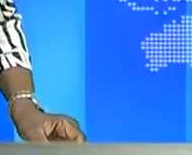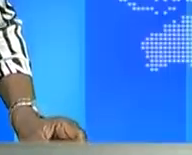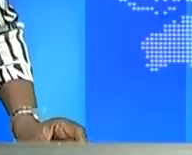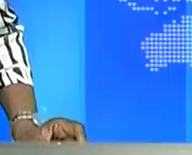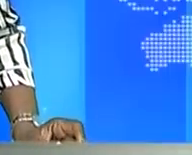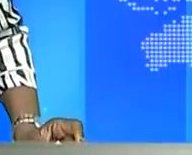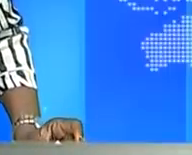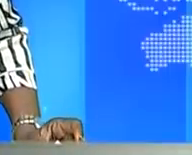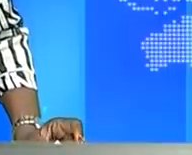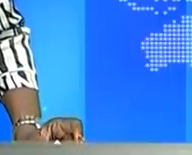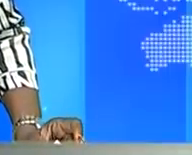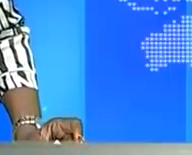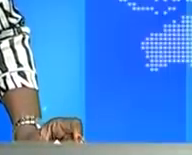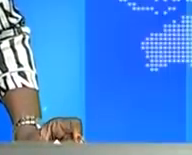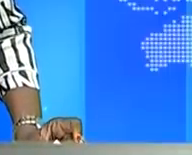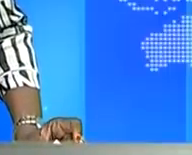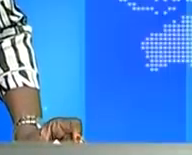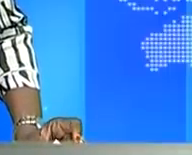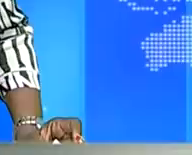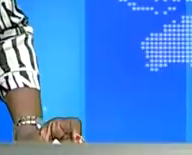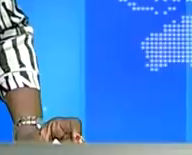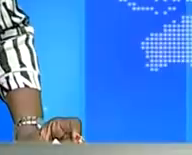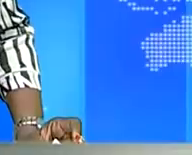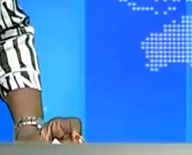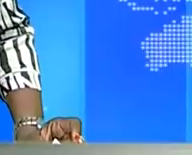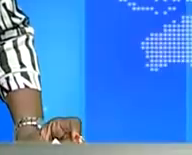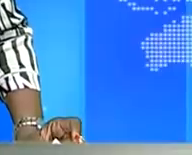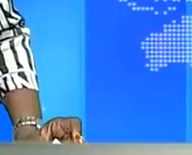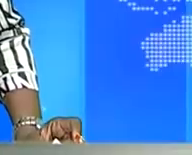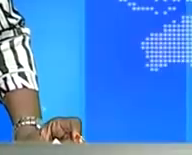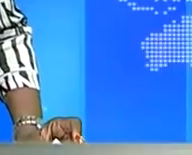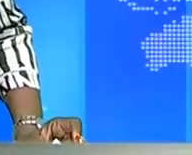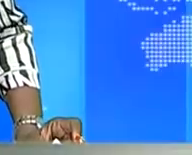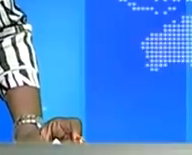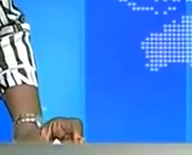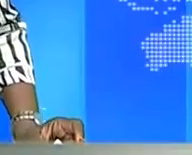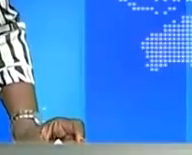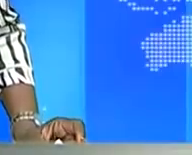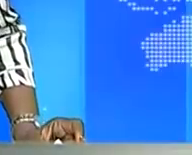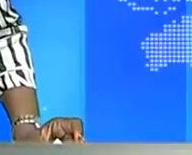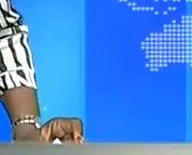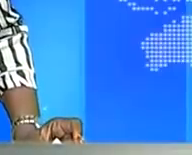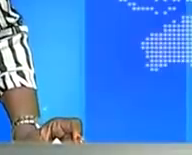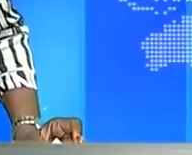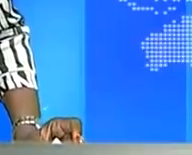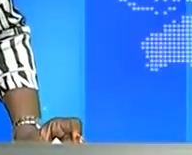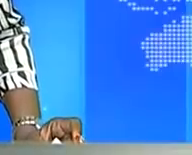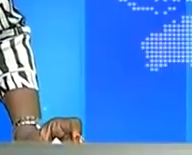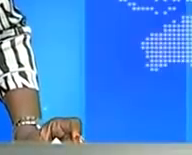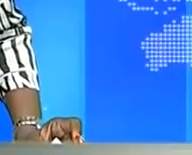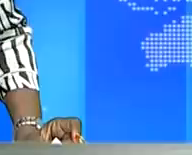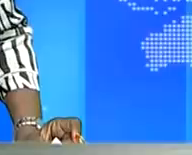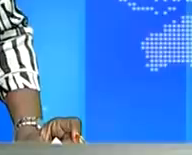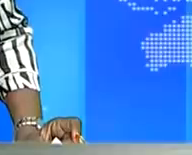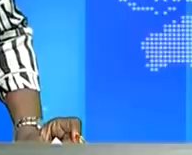bel et bien vivant. Son état de santé s'est nettement amélioré. Hier, la nouvelle a fait l'effet d'une bombe suite à l'annonce